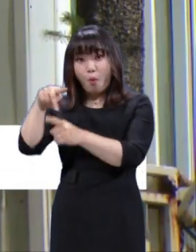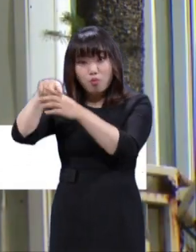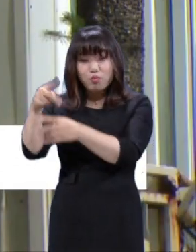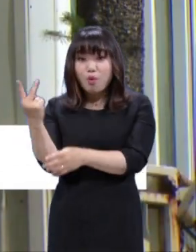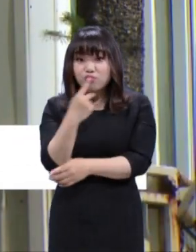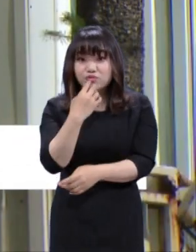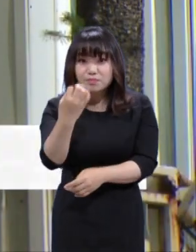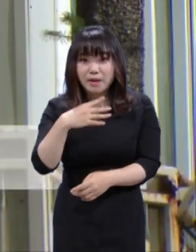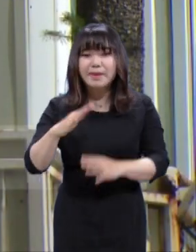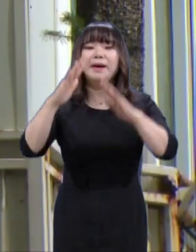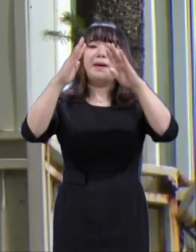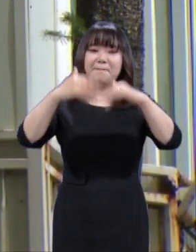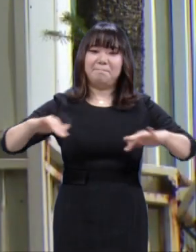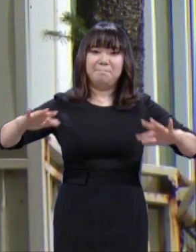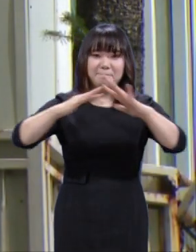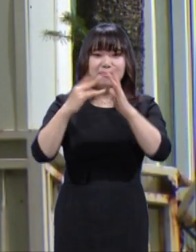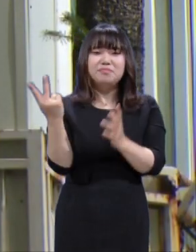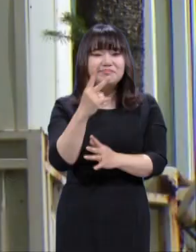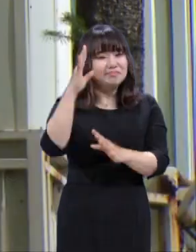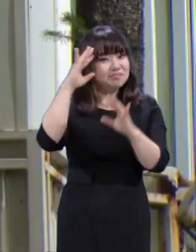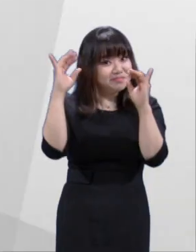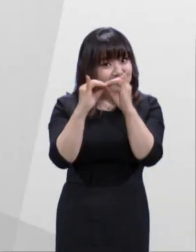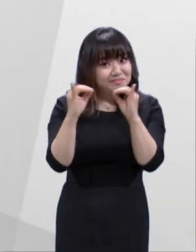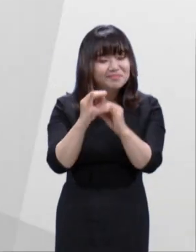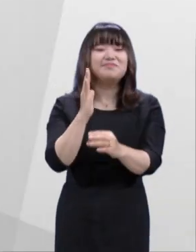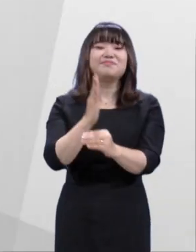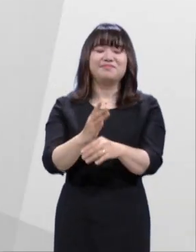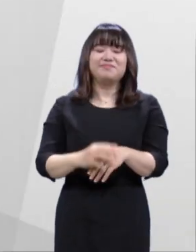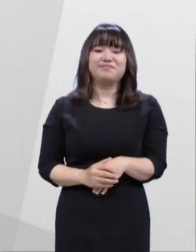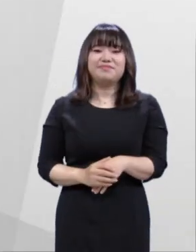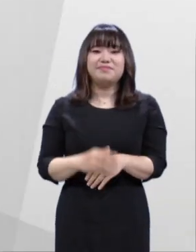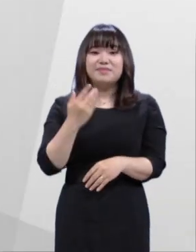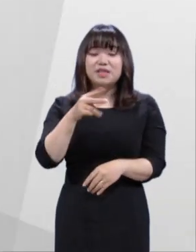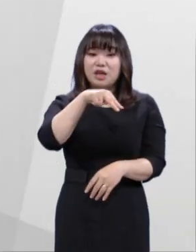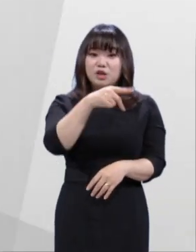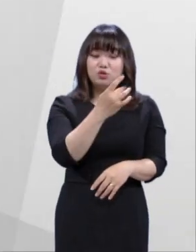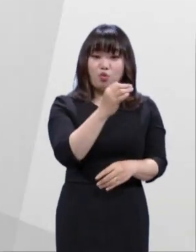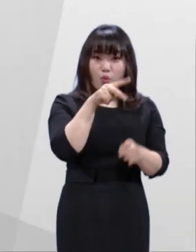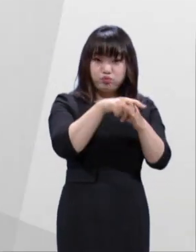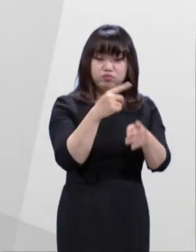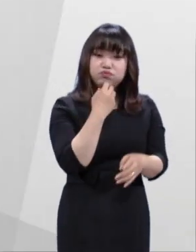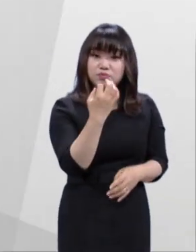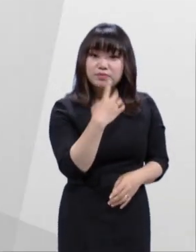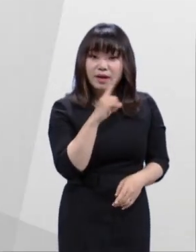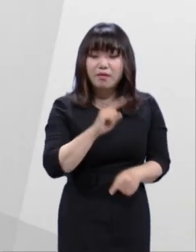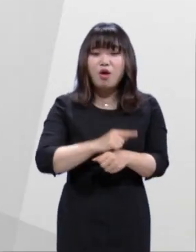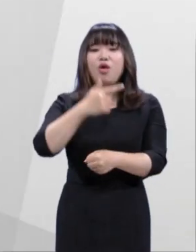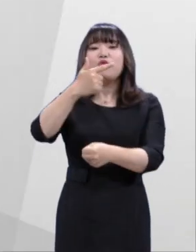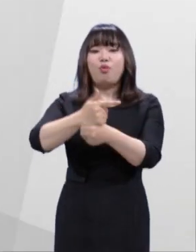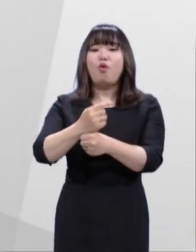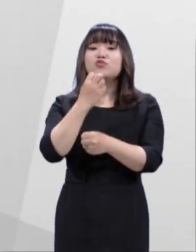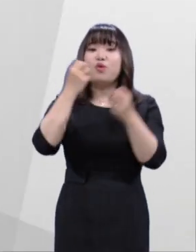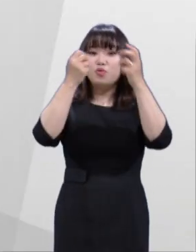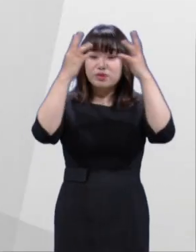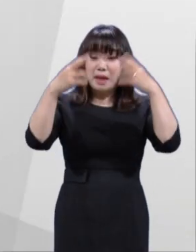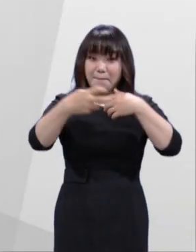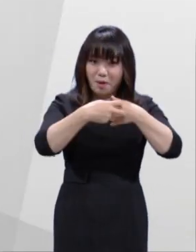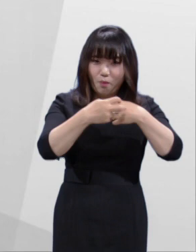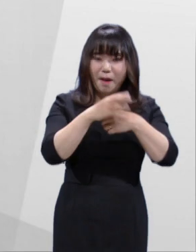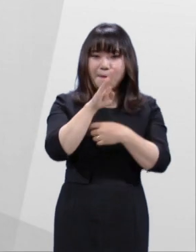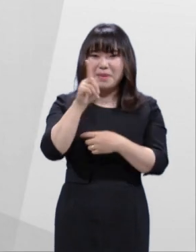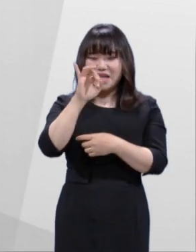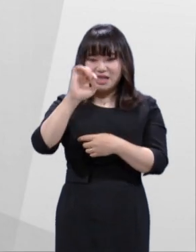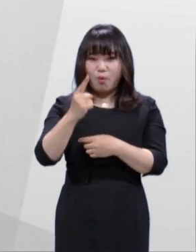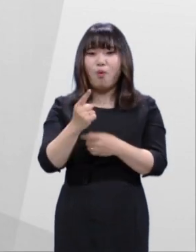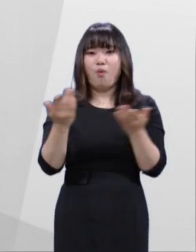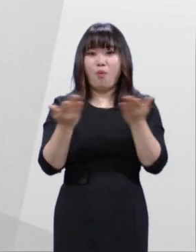재건축 등의 공약에 힘을 싣는 모습입니다. 여기에 송영길 후보는 노원 서울대병원과 바이오 일자리